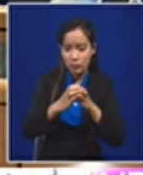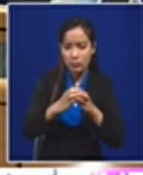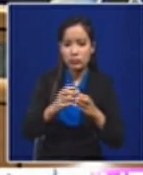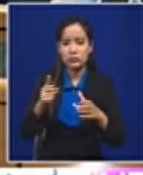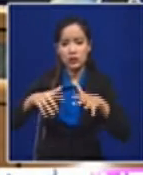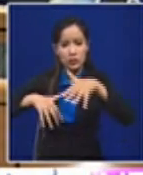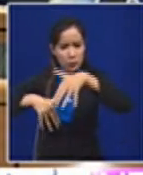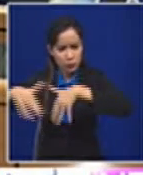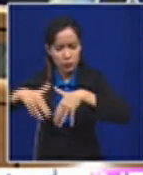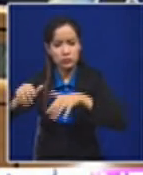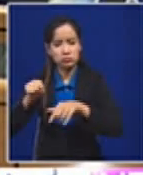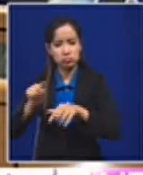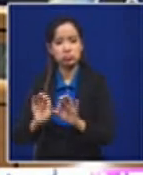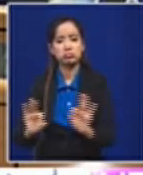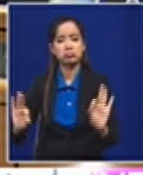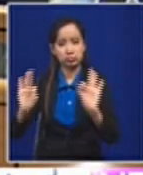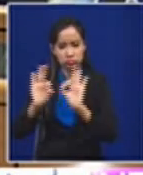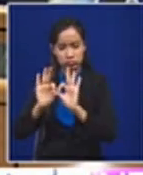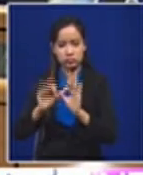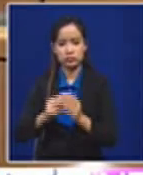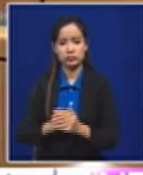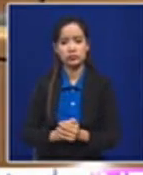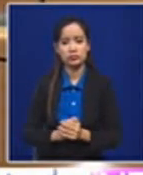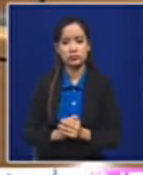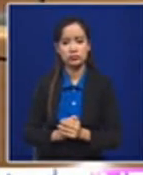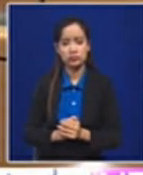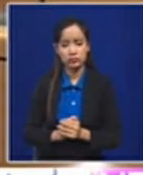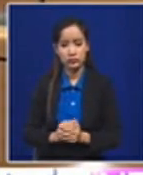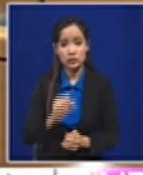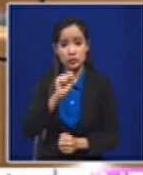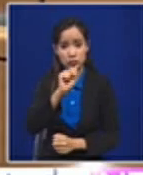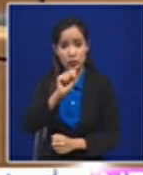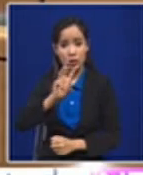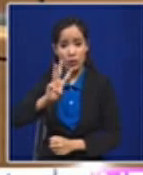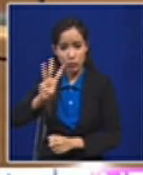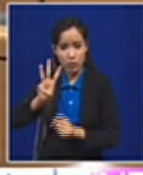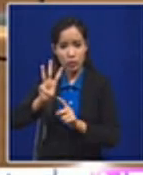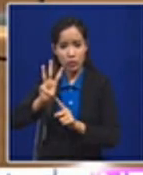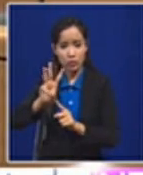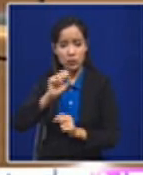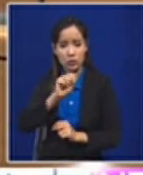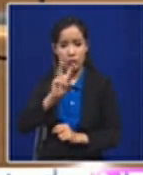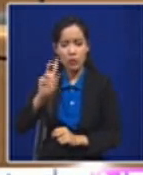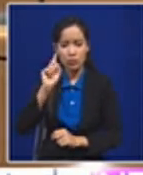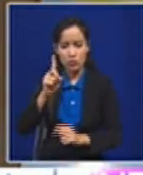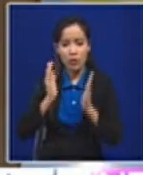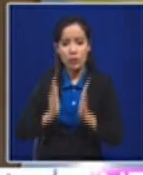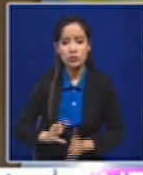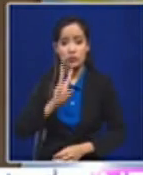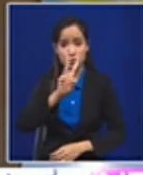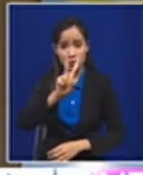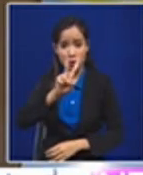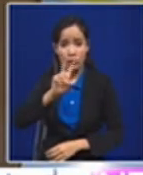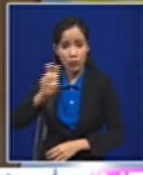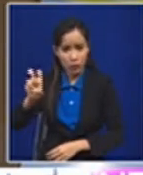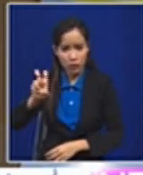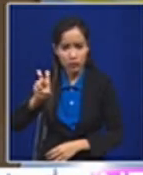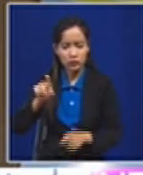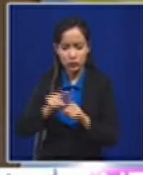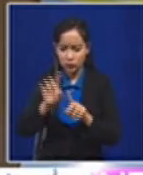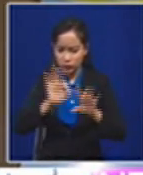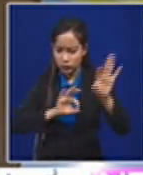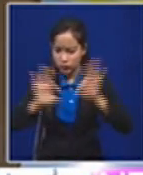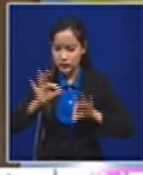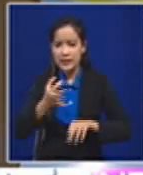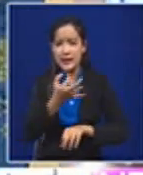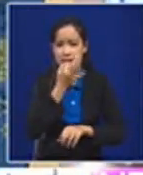ายส่วนประเด็นที่มาของสมาชิกวุฒิสภาหรือสว.ควรให้สว.มี200คนมาจากการสรรหาจากทุกกลุ่มอ